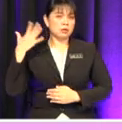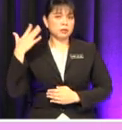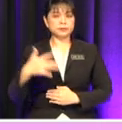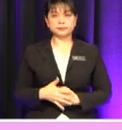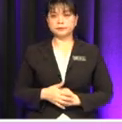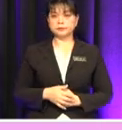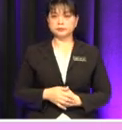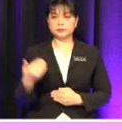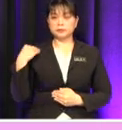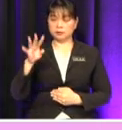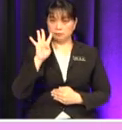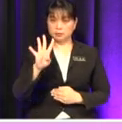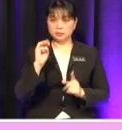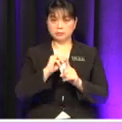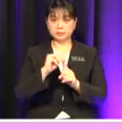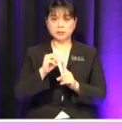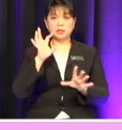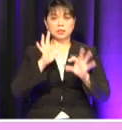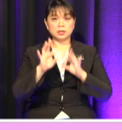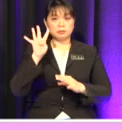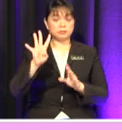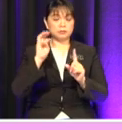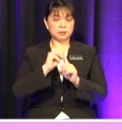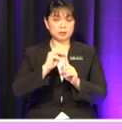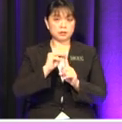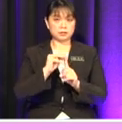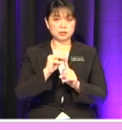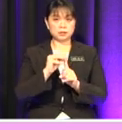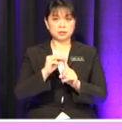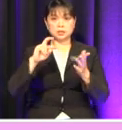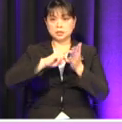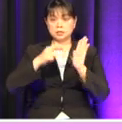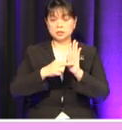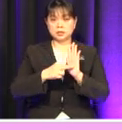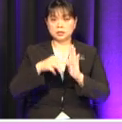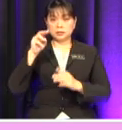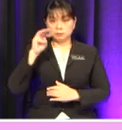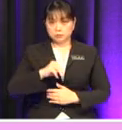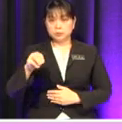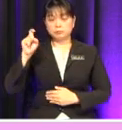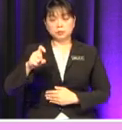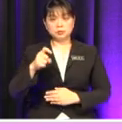jadi kalau 4 maka bermaksud calon pelungnya